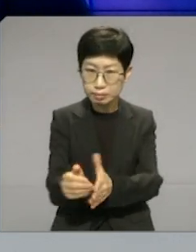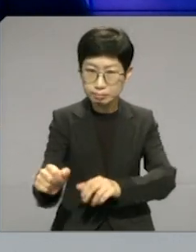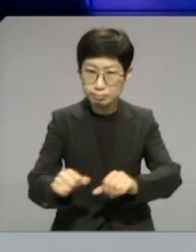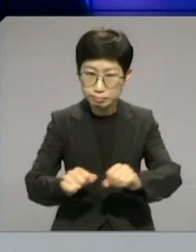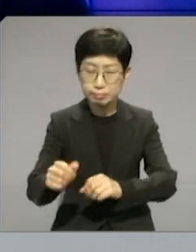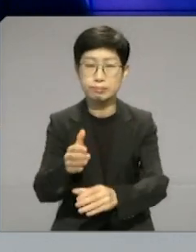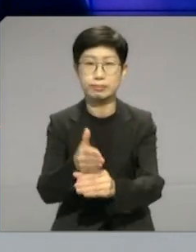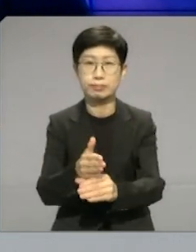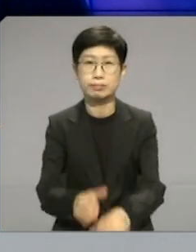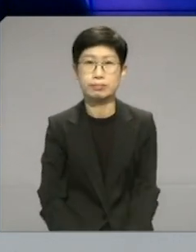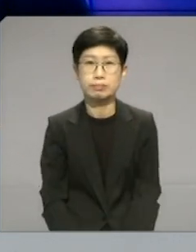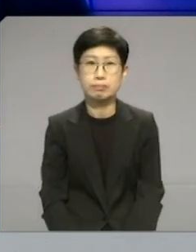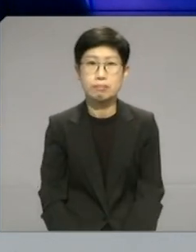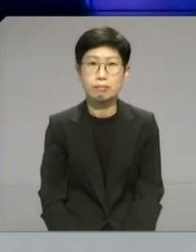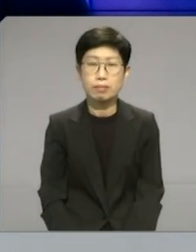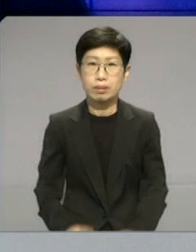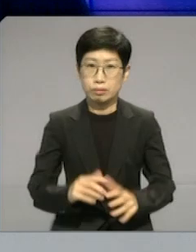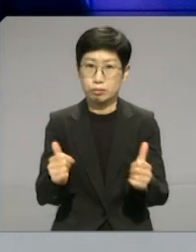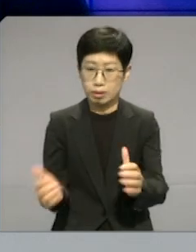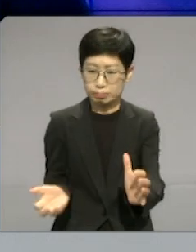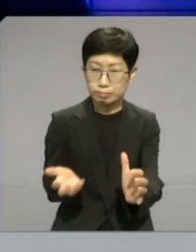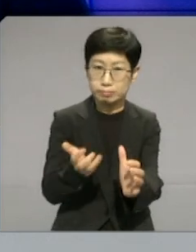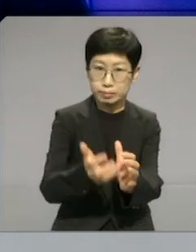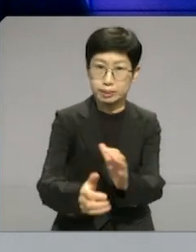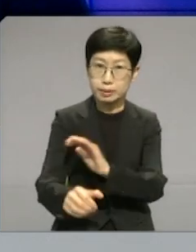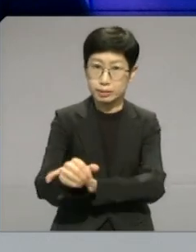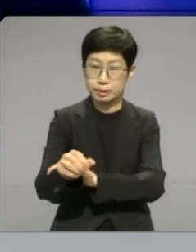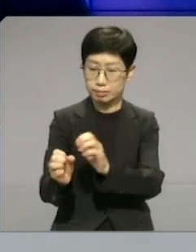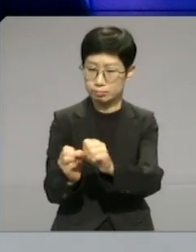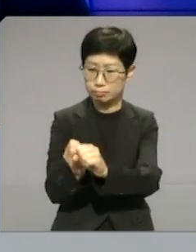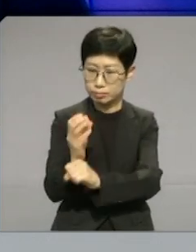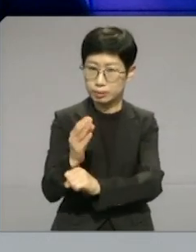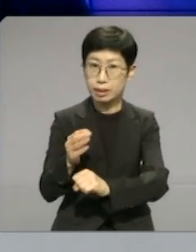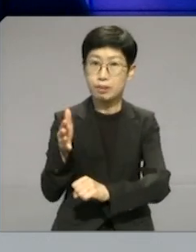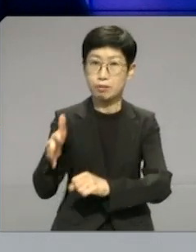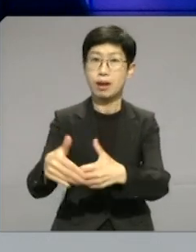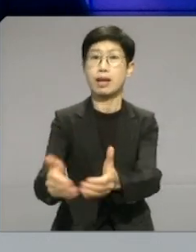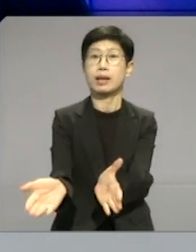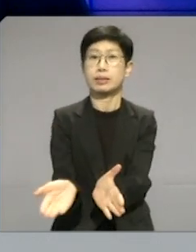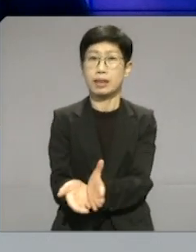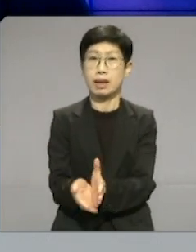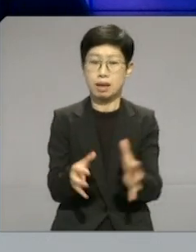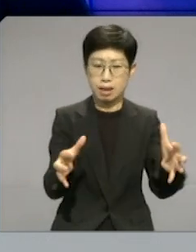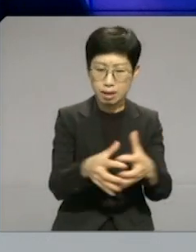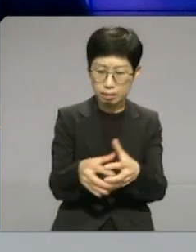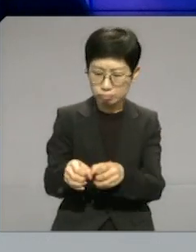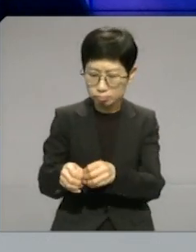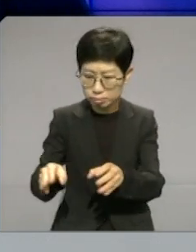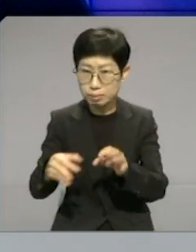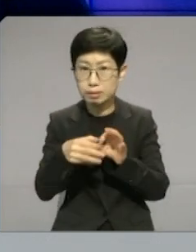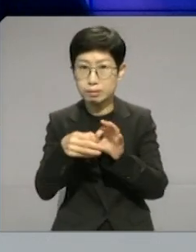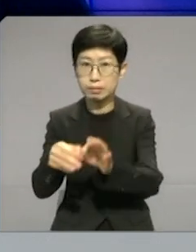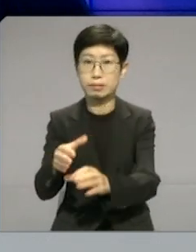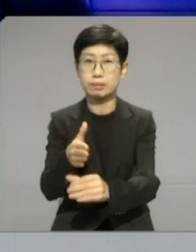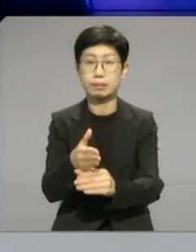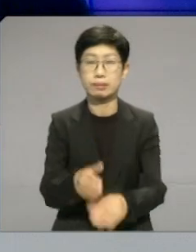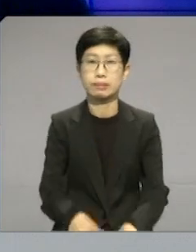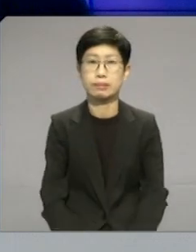분주합니다. 특히 대거 의회 입성한 극우계열 정당들의 이합 집산이 본격화하고 있습니다. 김준우